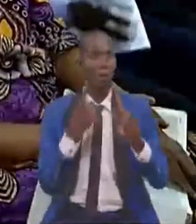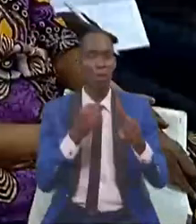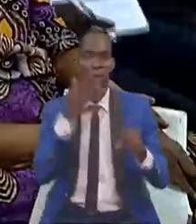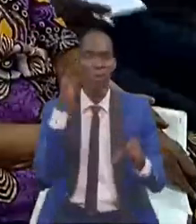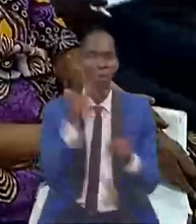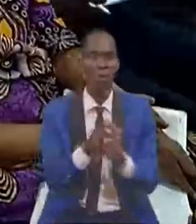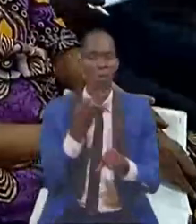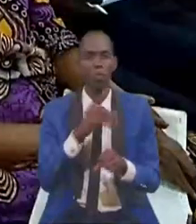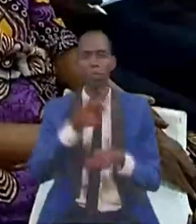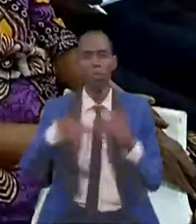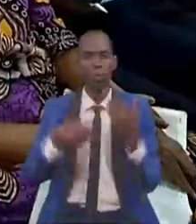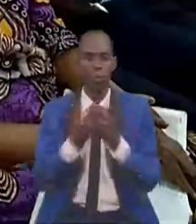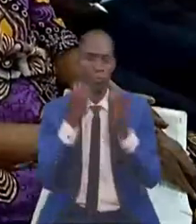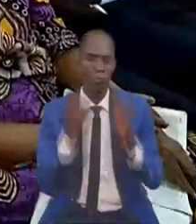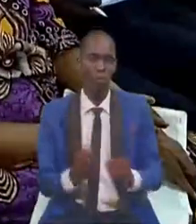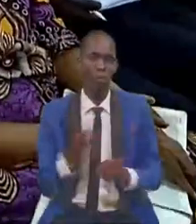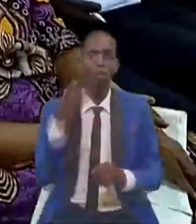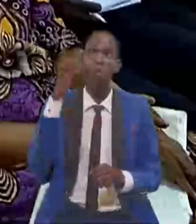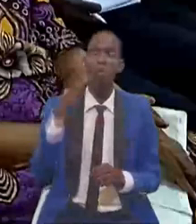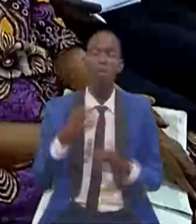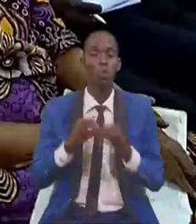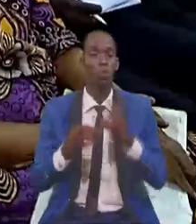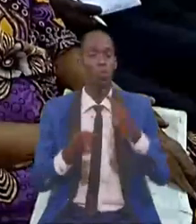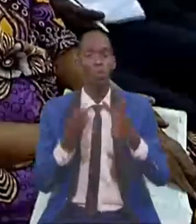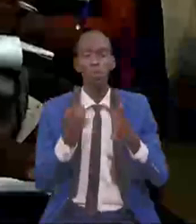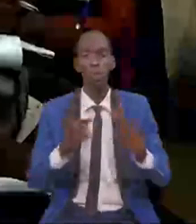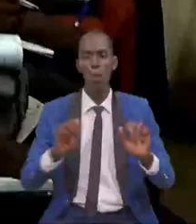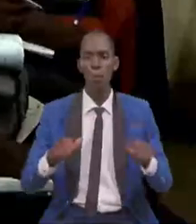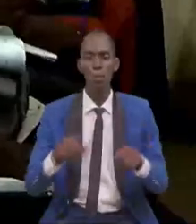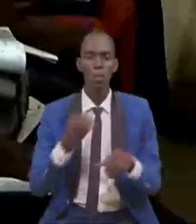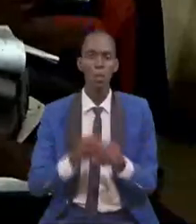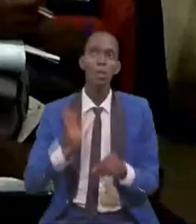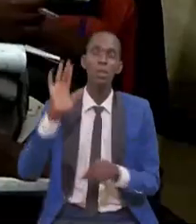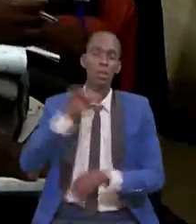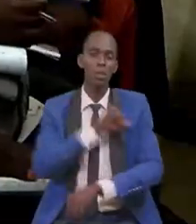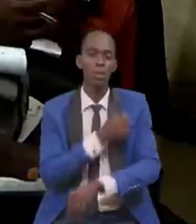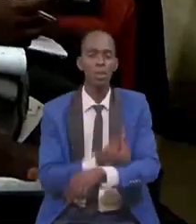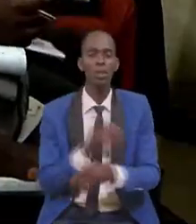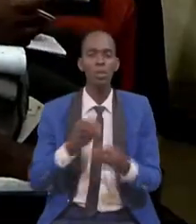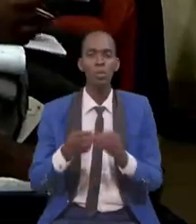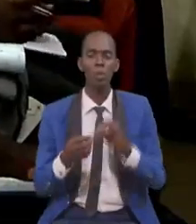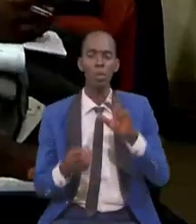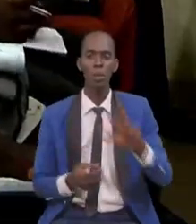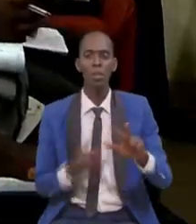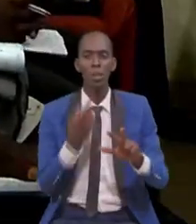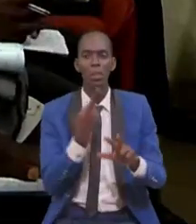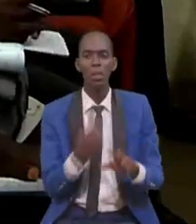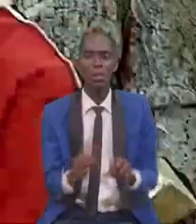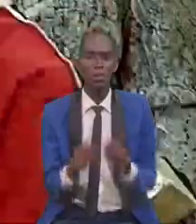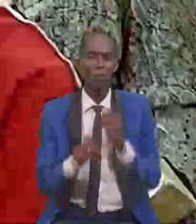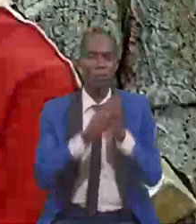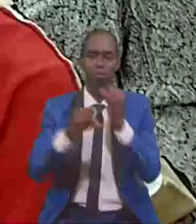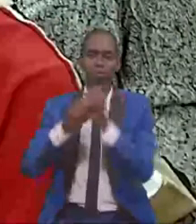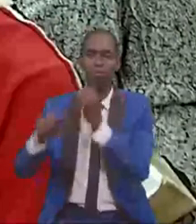1, la promesse du Tout-Puissant. 2, les possibilités dans son autorité. 3,